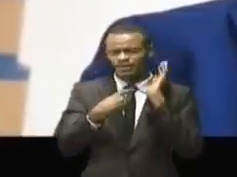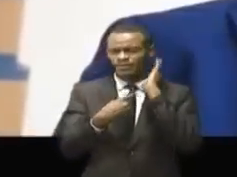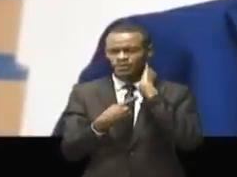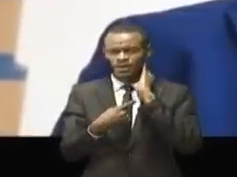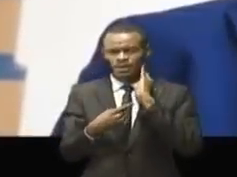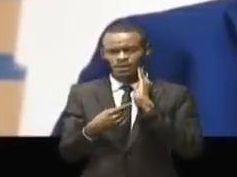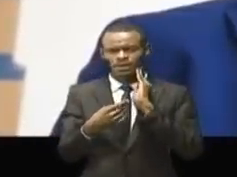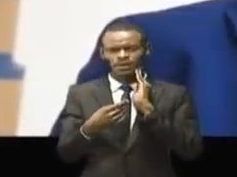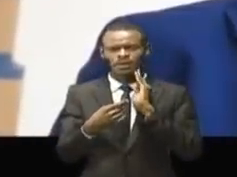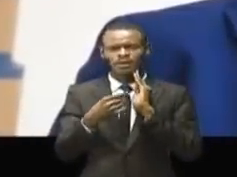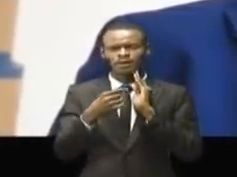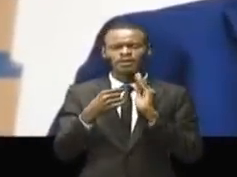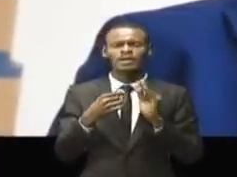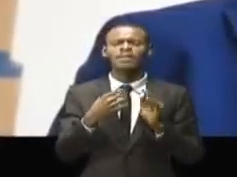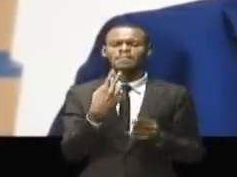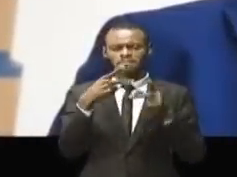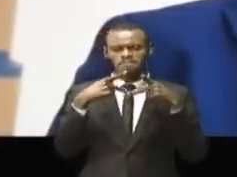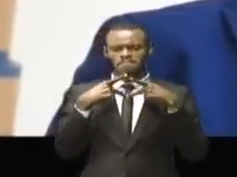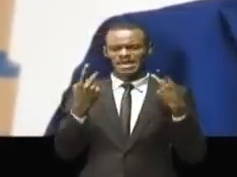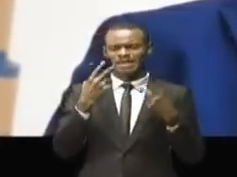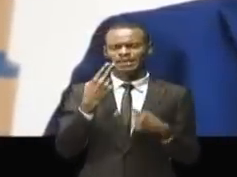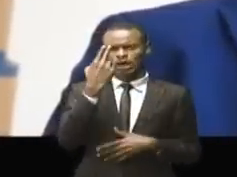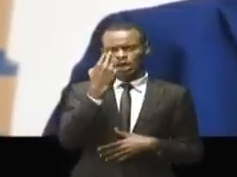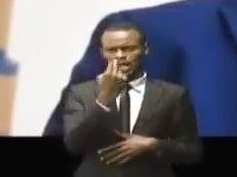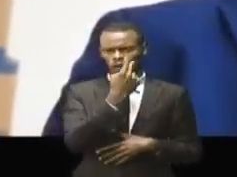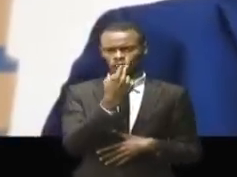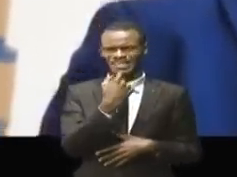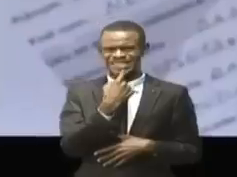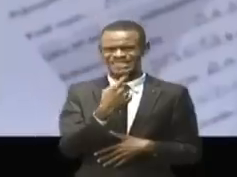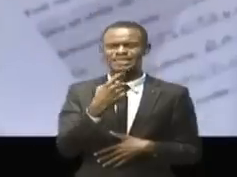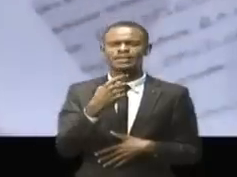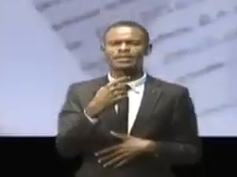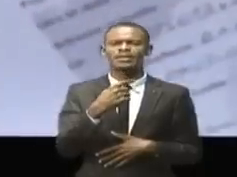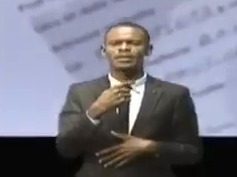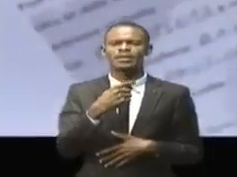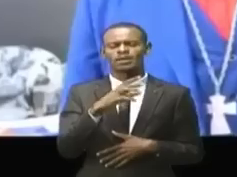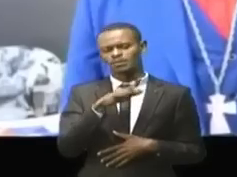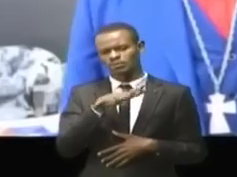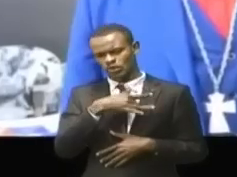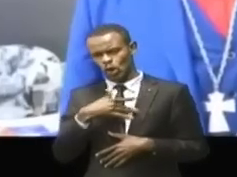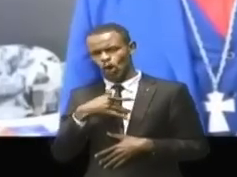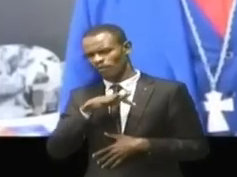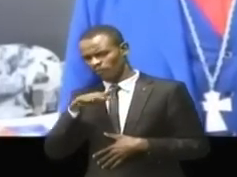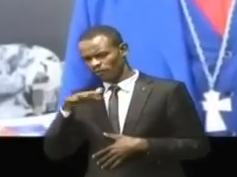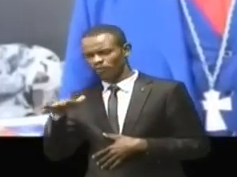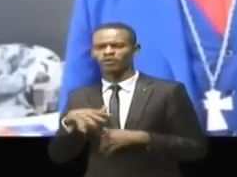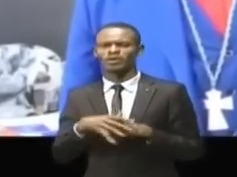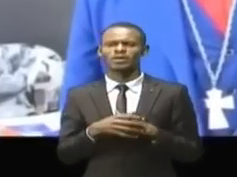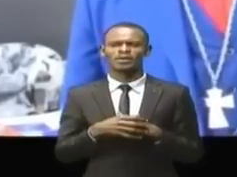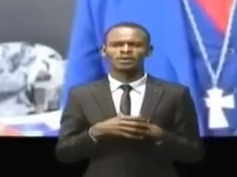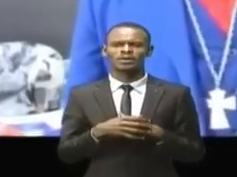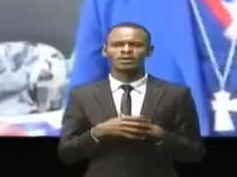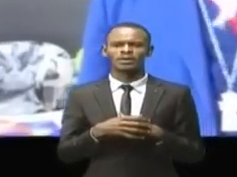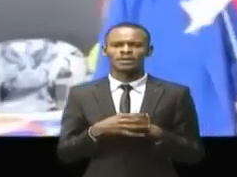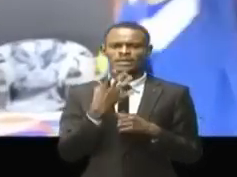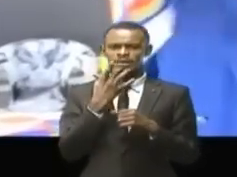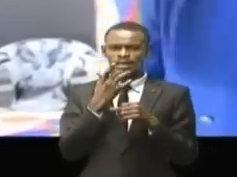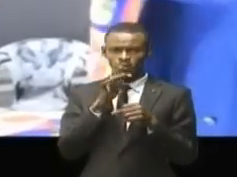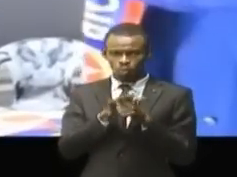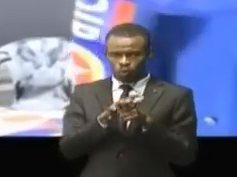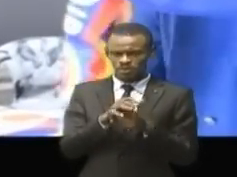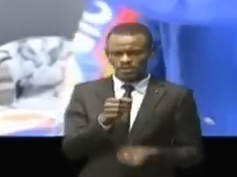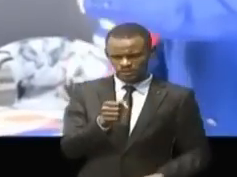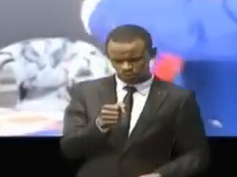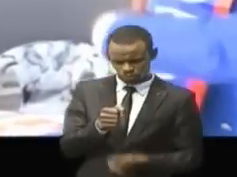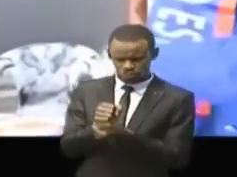Atibassaï, président et représentant légal honoraire de la CKSS dans son état, qui choisit de signer publiquement son